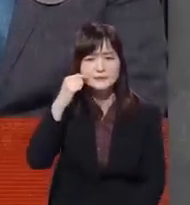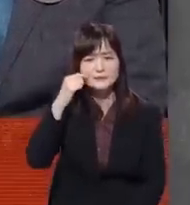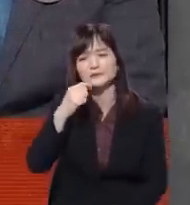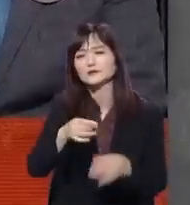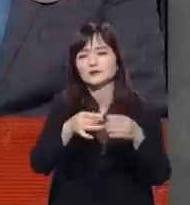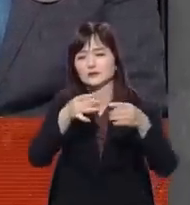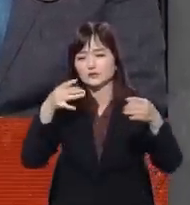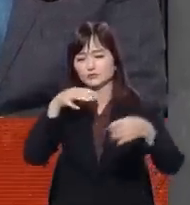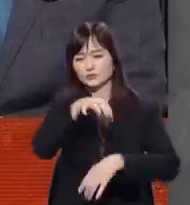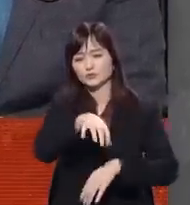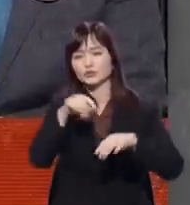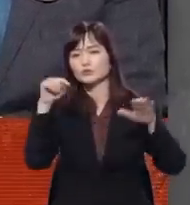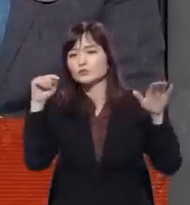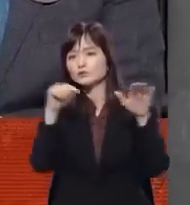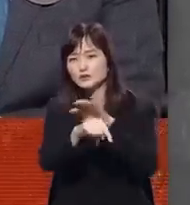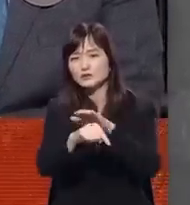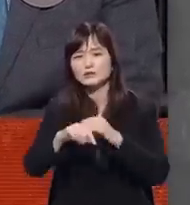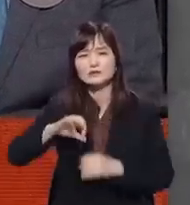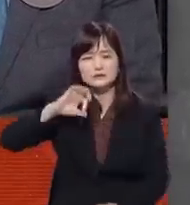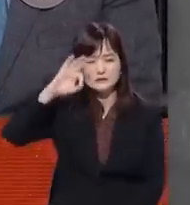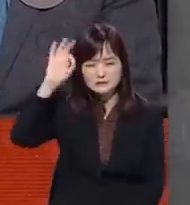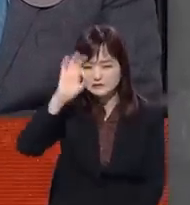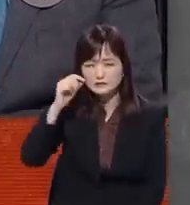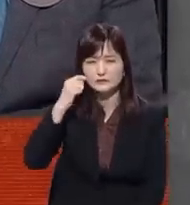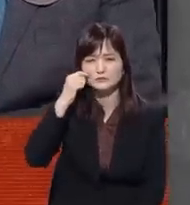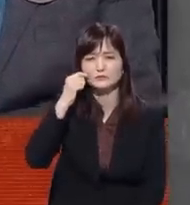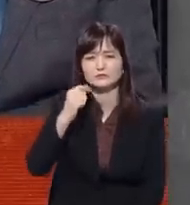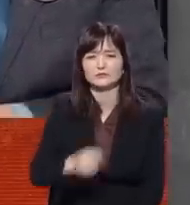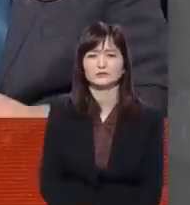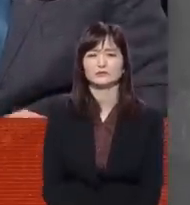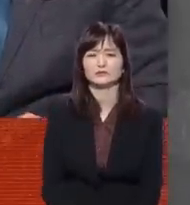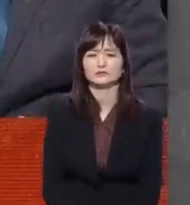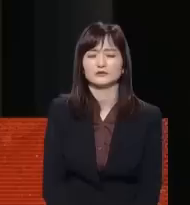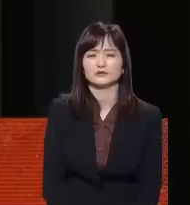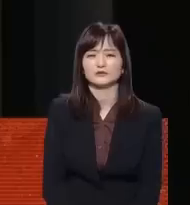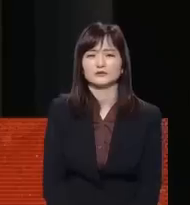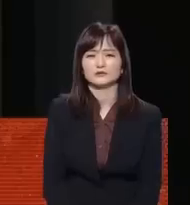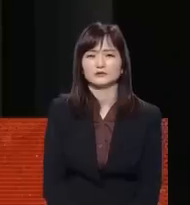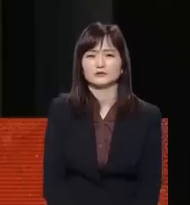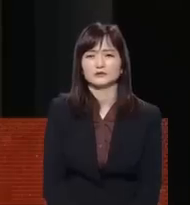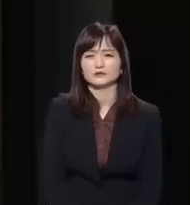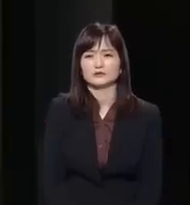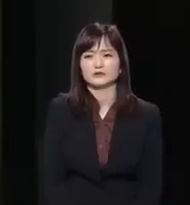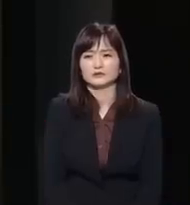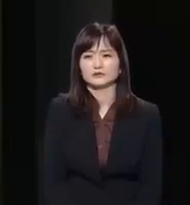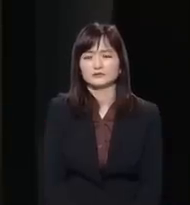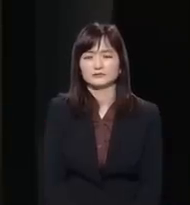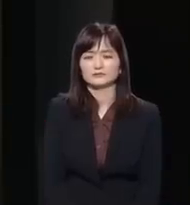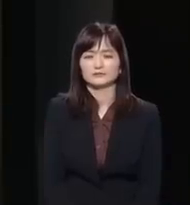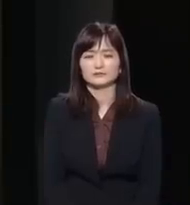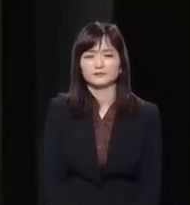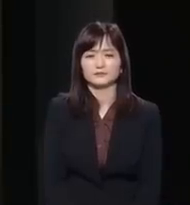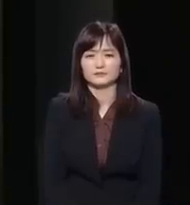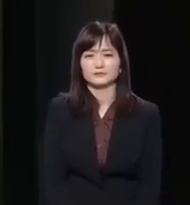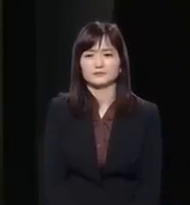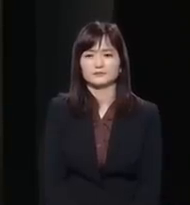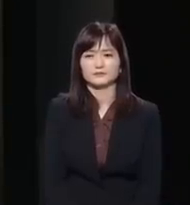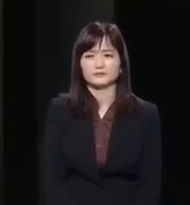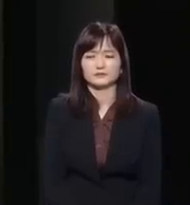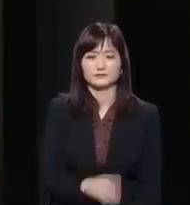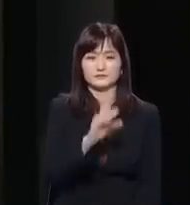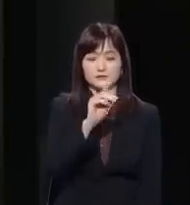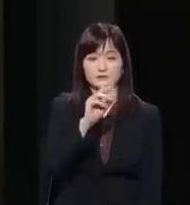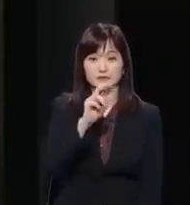충 이런데 갔는데도 행방을 못 찾았다고 합니다 교수님 뭐 방금 변호사님도 말씀하셨지만 뭐